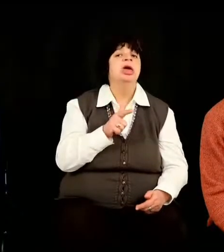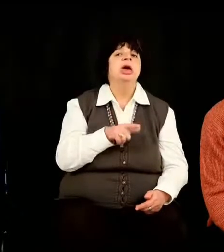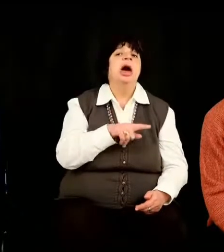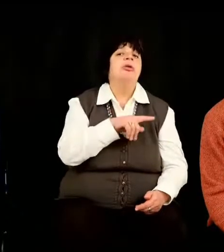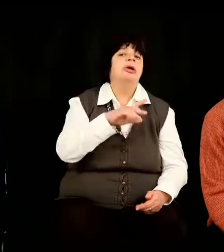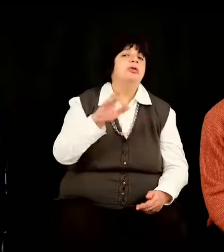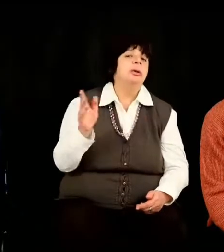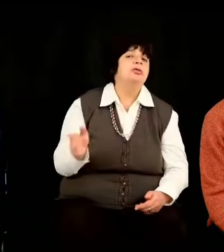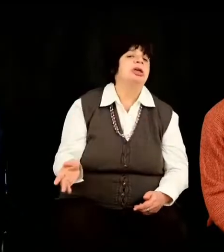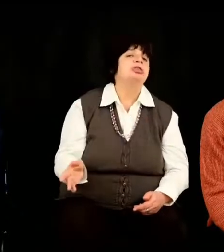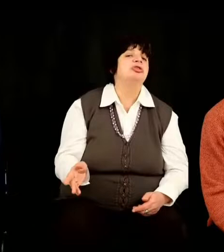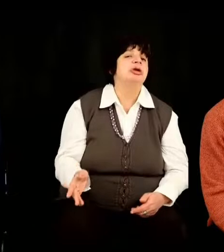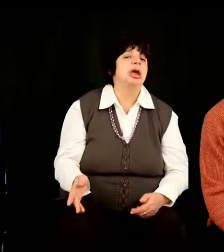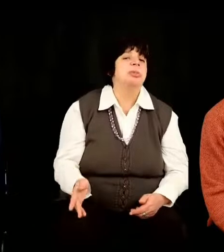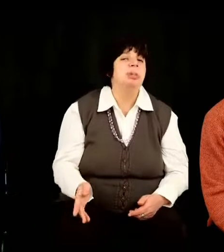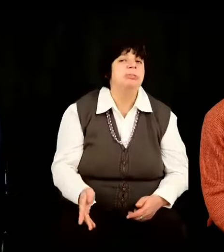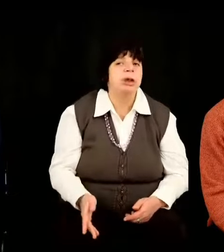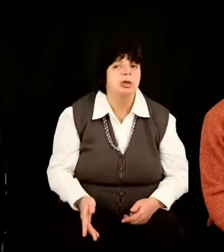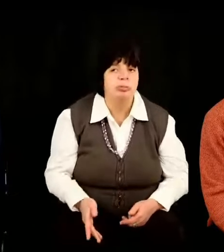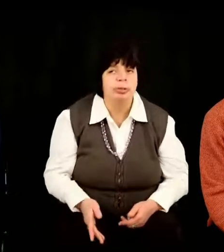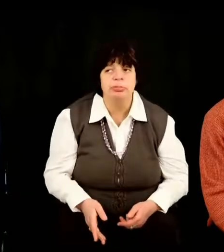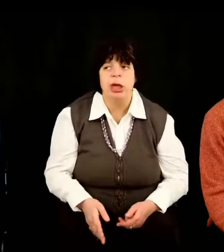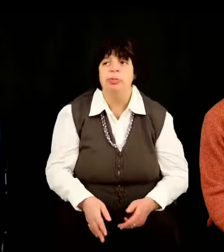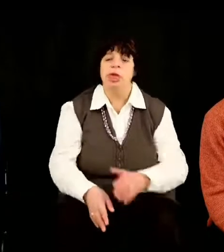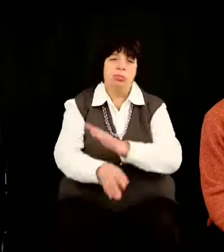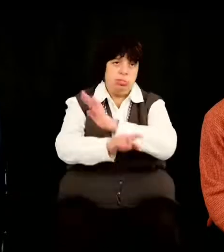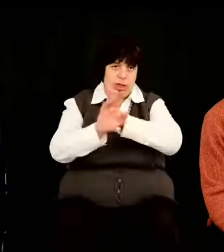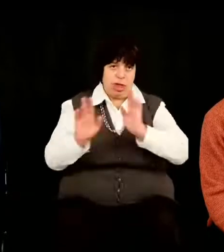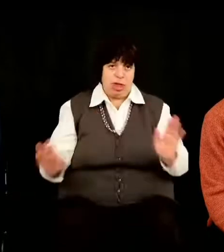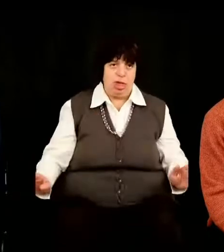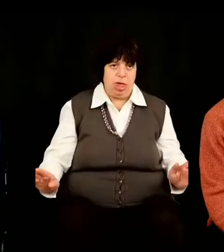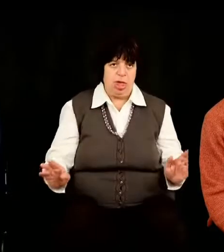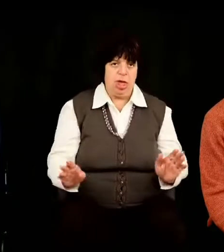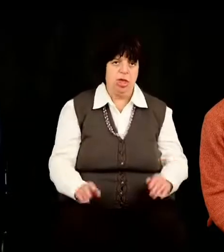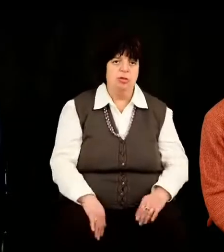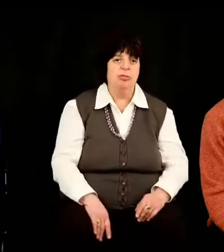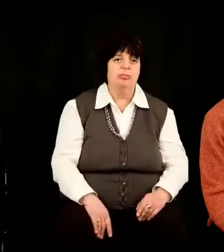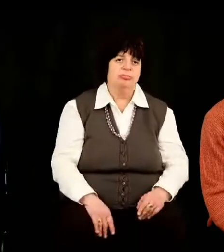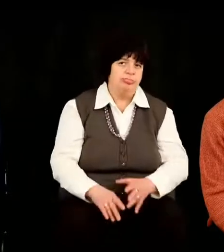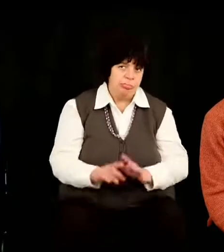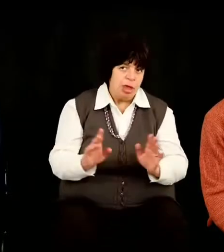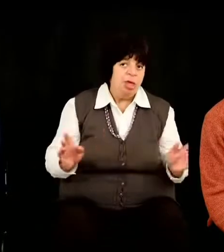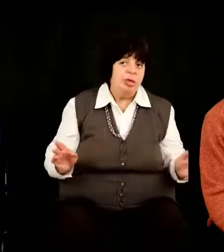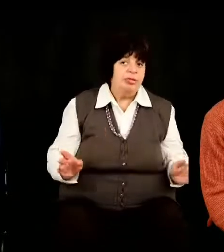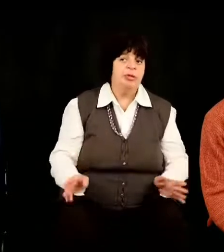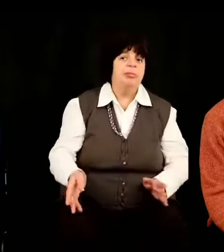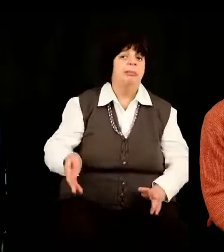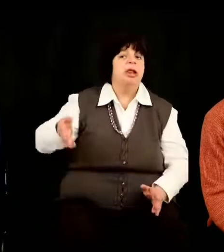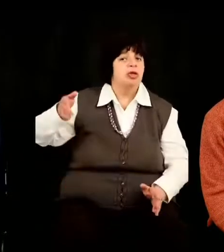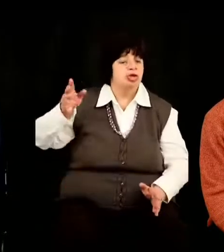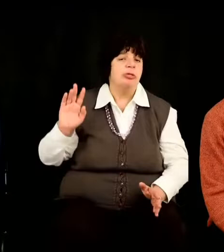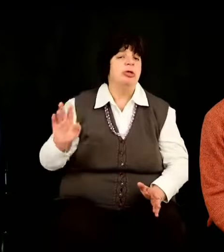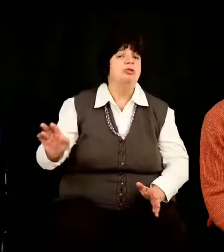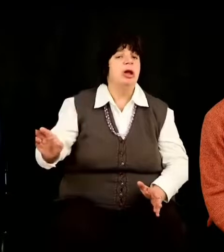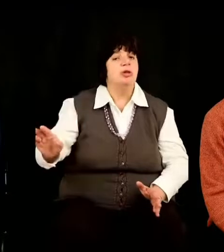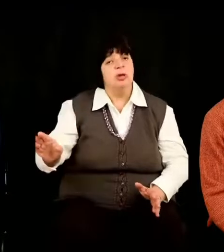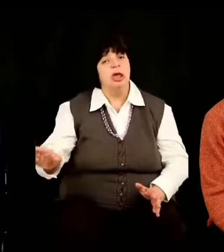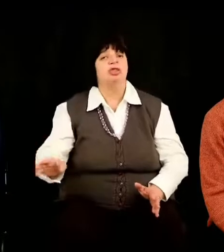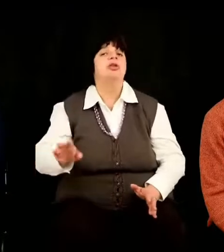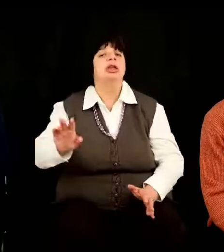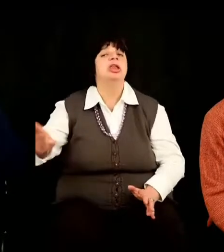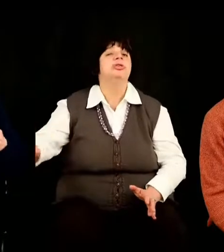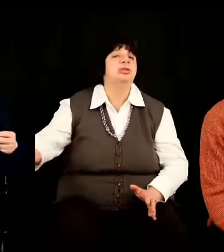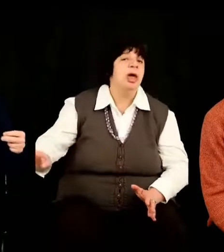perché avevano paura di toccare bambini con problemi. E non... insomma, mi lasciavo in